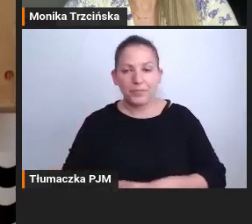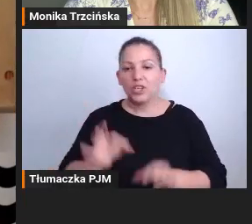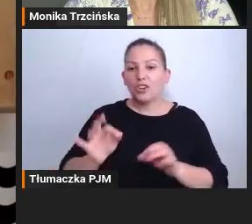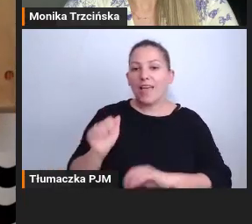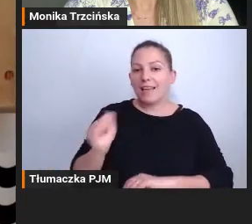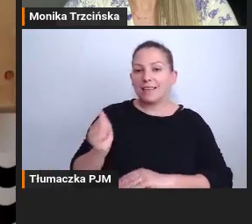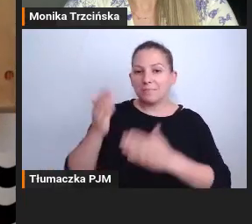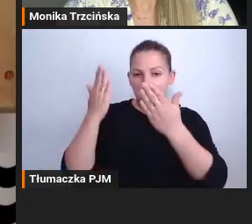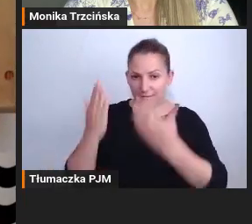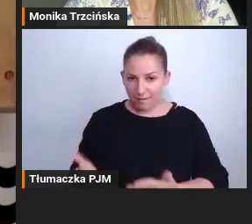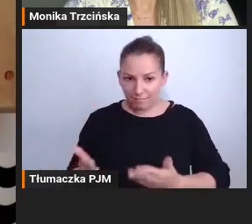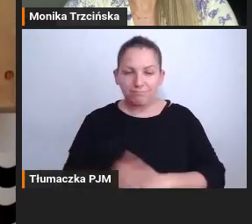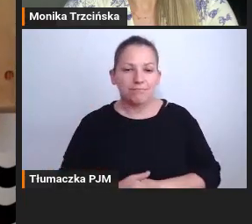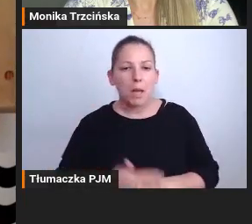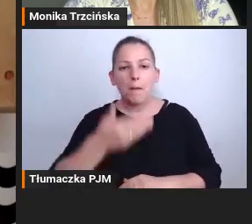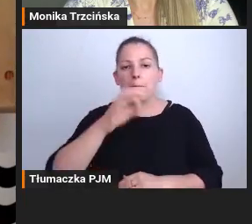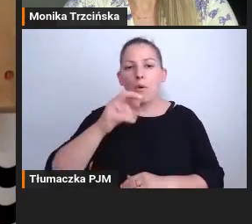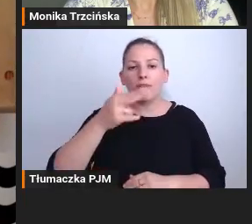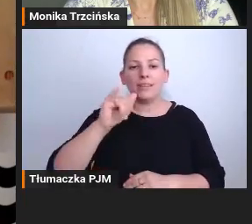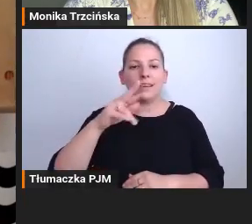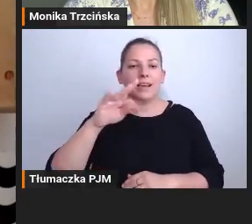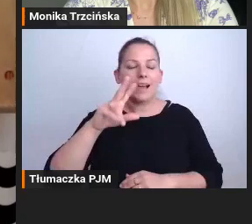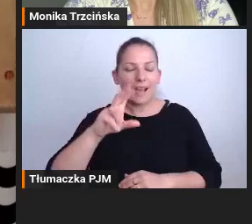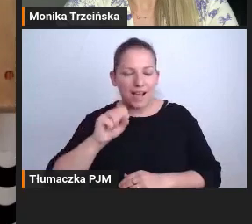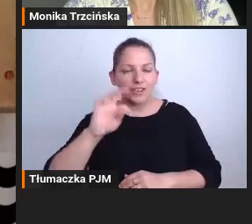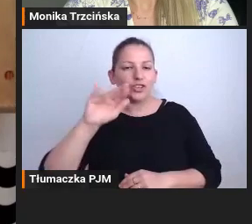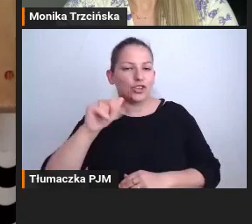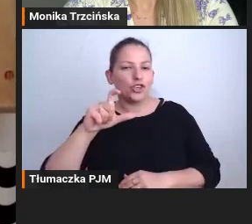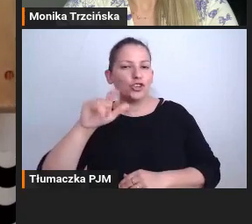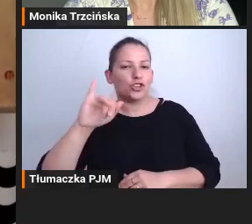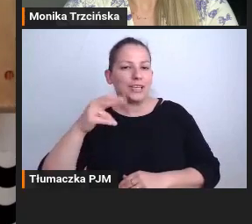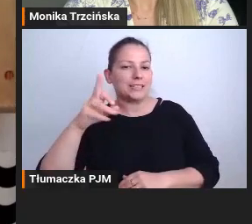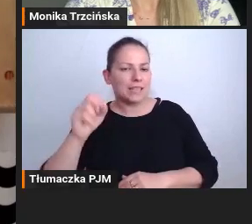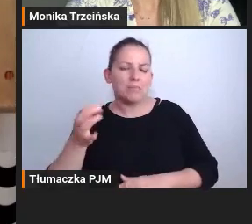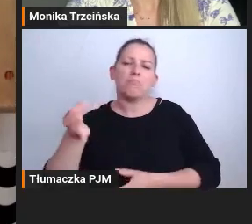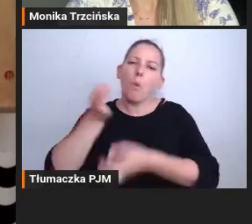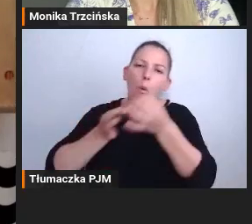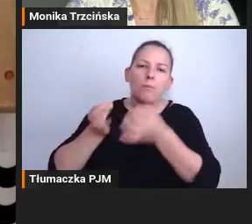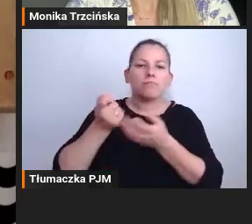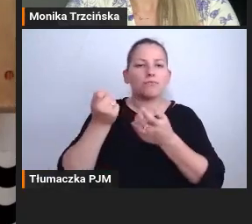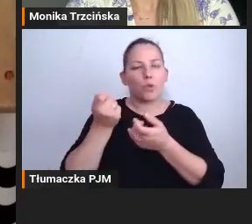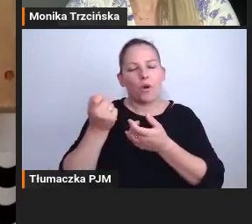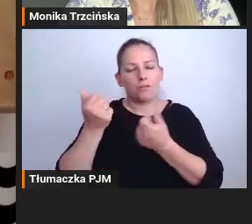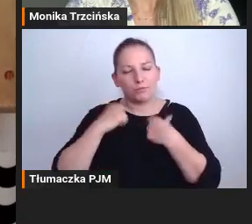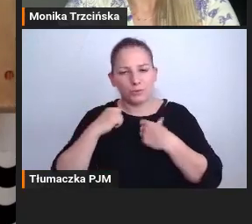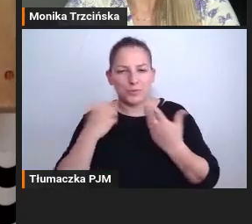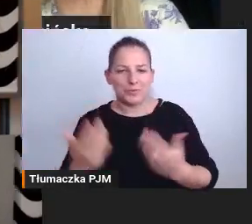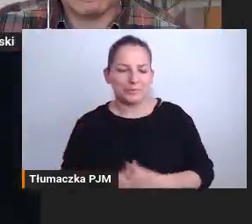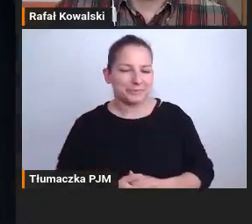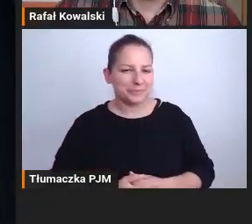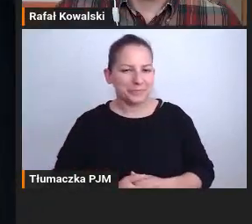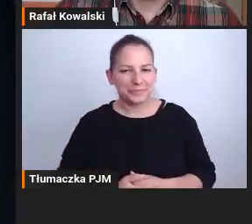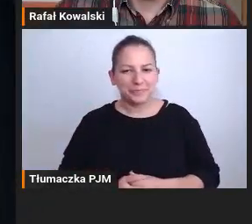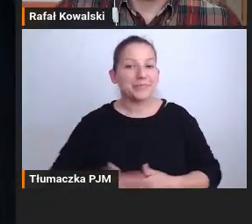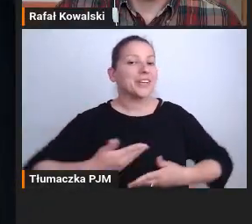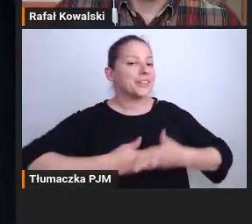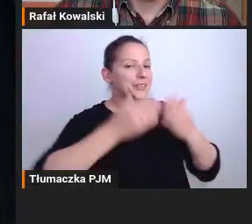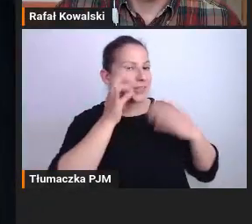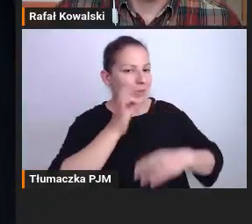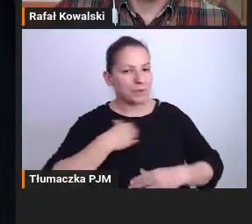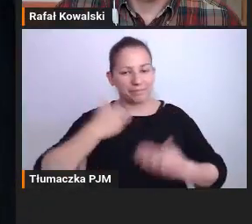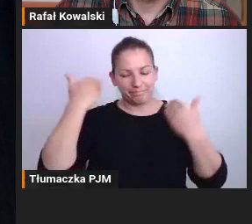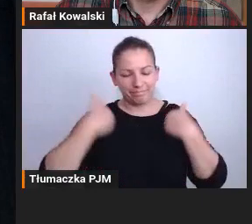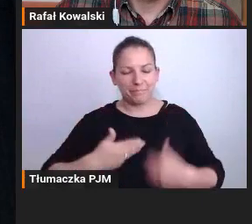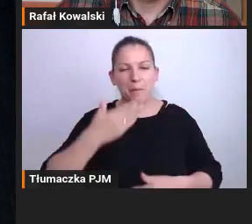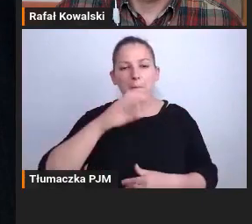ekspertką jest Monika Trzcińska. Proszę, żebyś powiedziała kilka słów o sobie. Dzień dobry, nazywam się